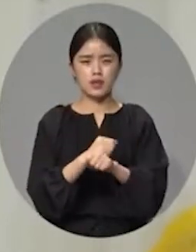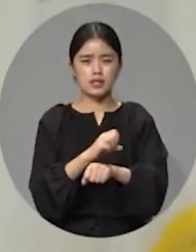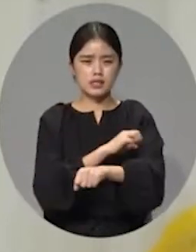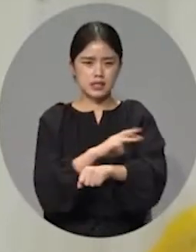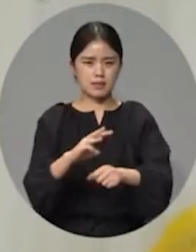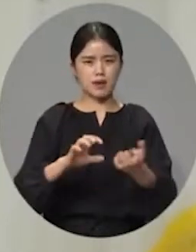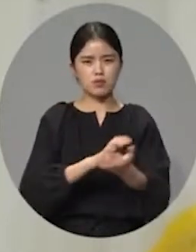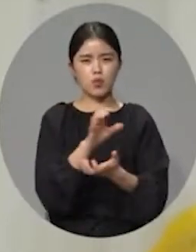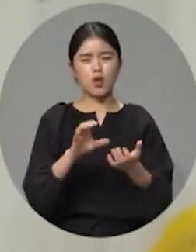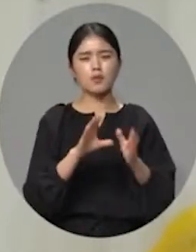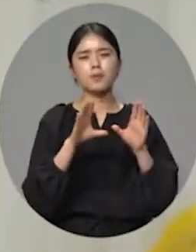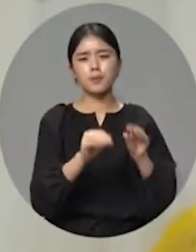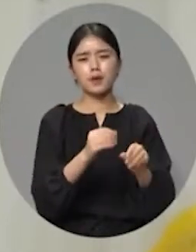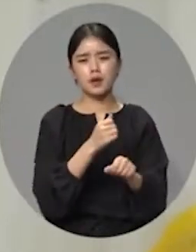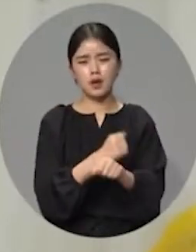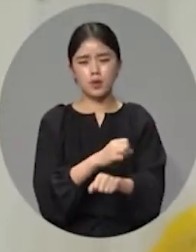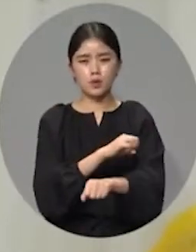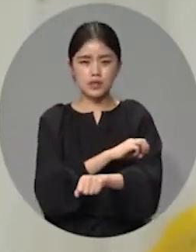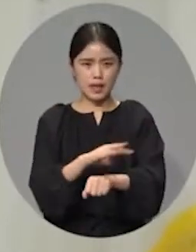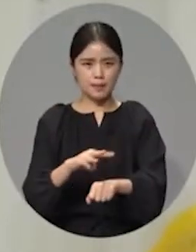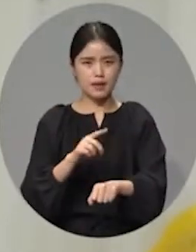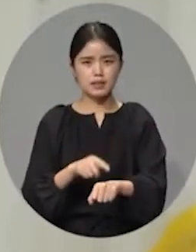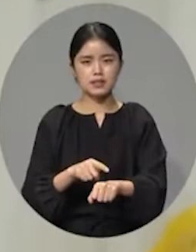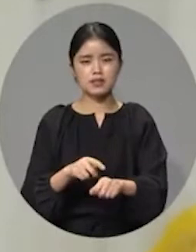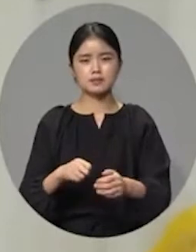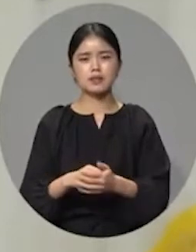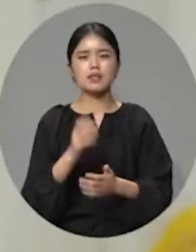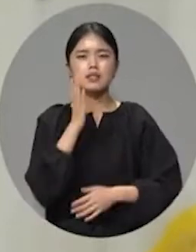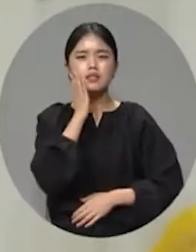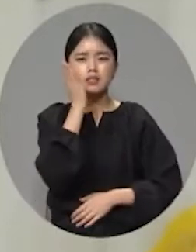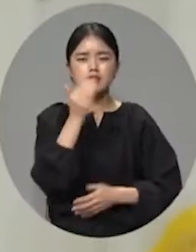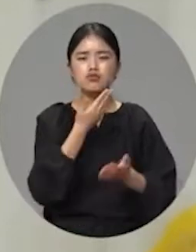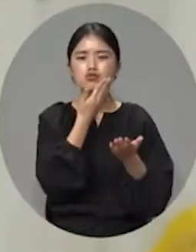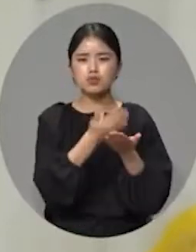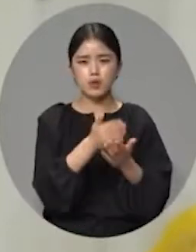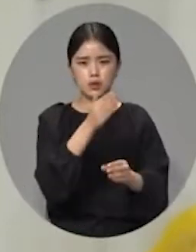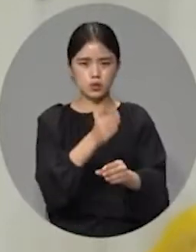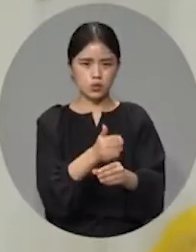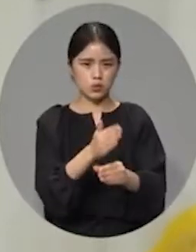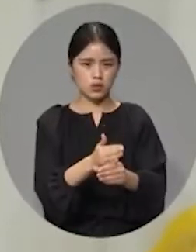논란을 종식시키고 새만금을 그린 뉴딜의 중심지 그리고